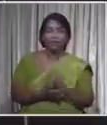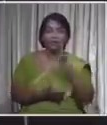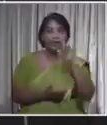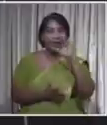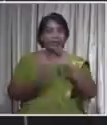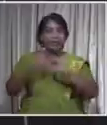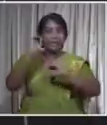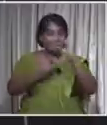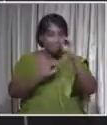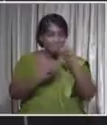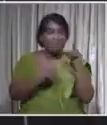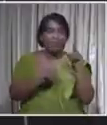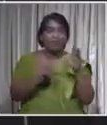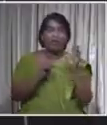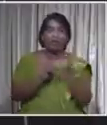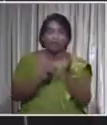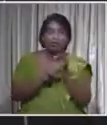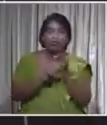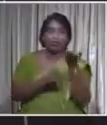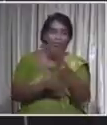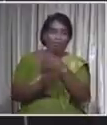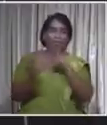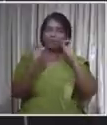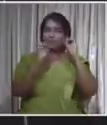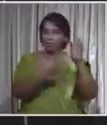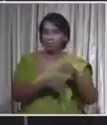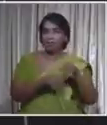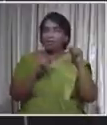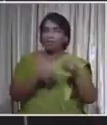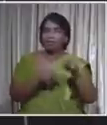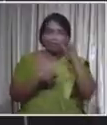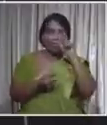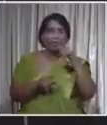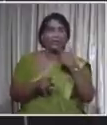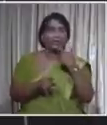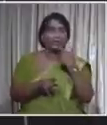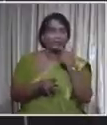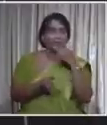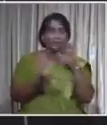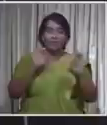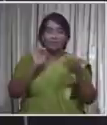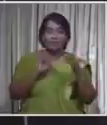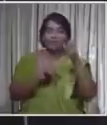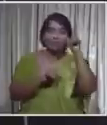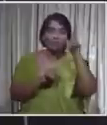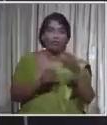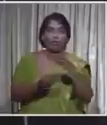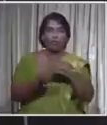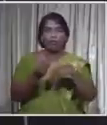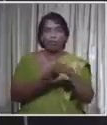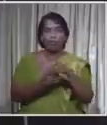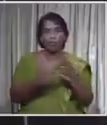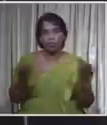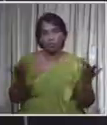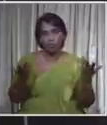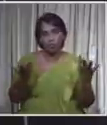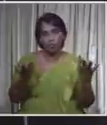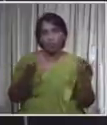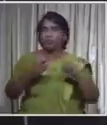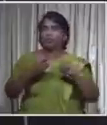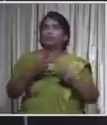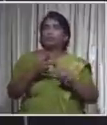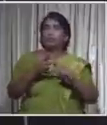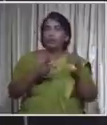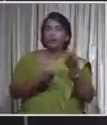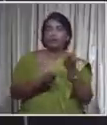75%ක්ම ඔය දුප්පත් මිනිස්සු. අද බලන්න අද තේ දළු කඩන මිනිහට පෝර නැහැ. එතකොට ඒ